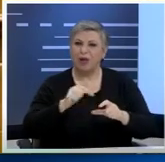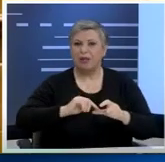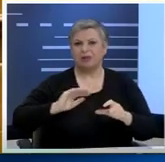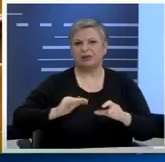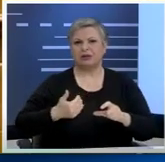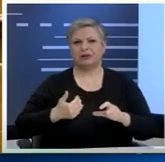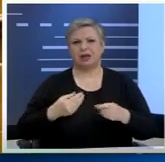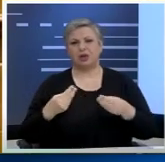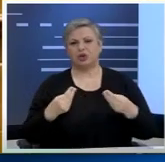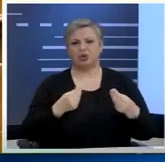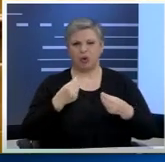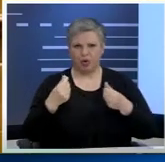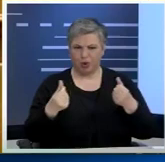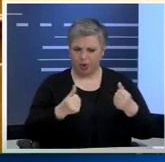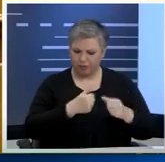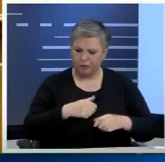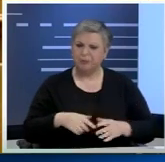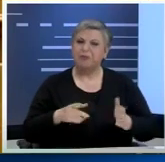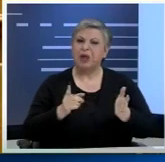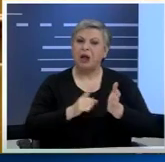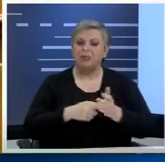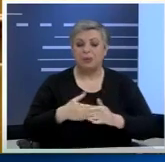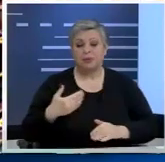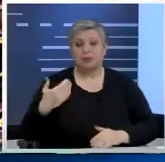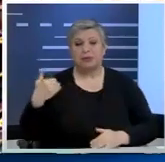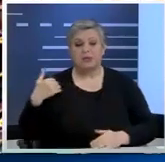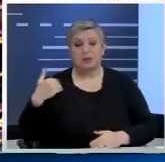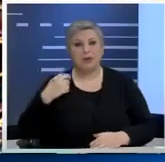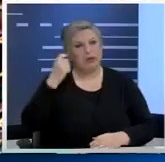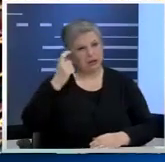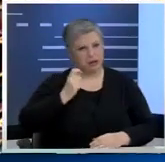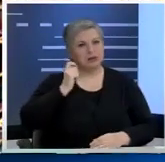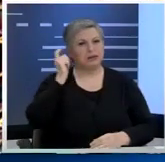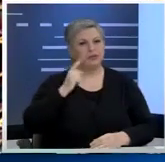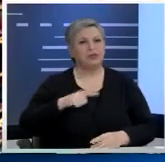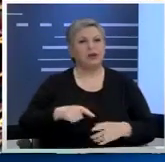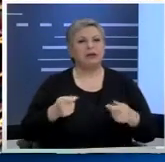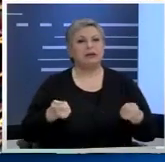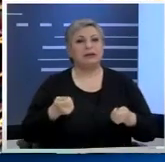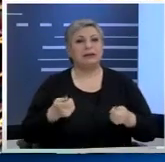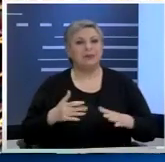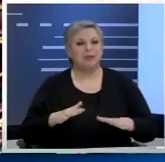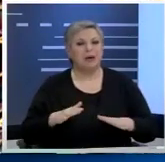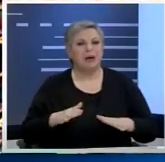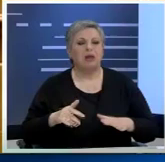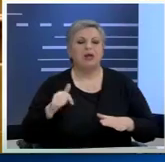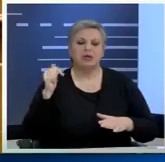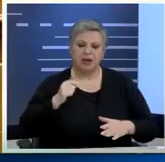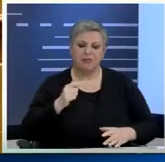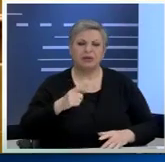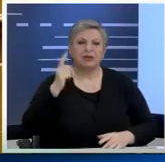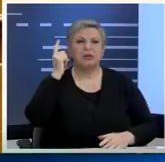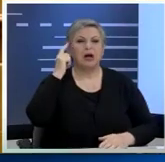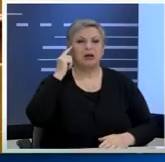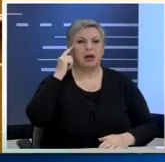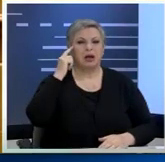αντλούμε διδάγματα από την εμπειρία του πρόσφατου παρελθόντος και να μην ξεχνάμε πως η δεινή αυτή θέση της χώρας ήταν